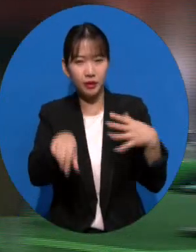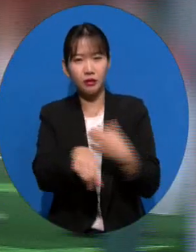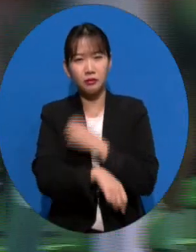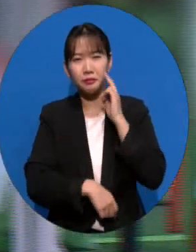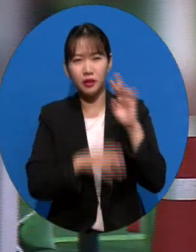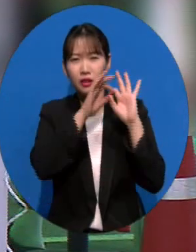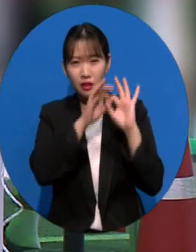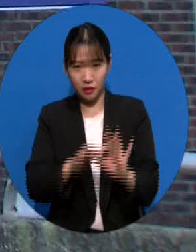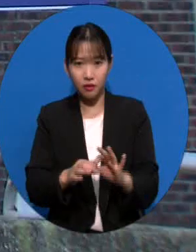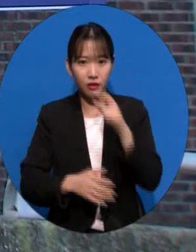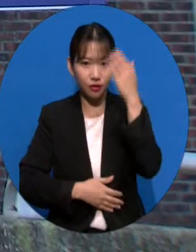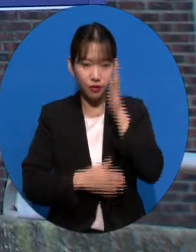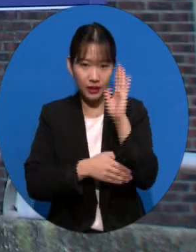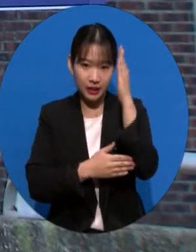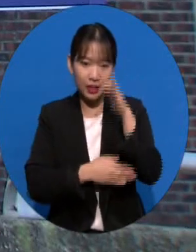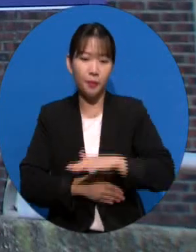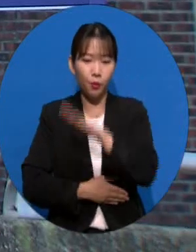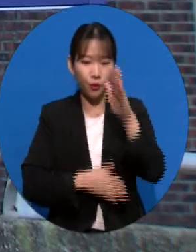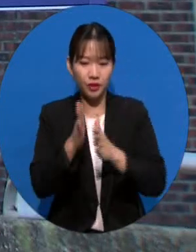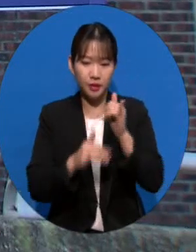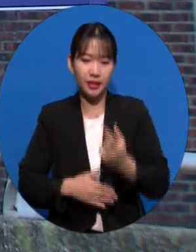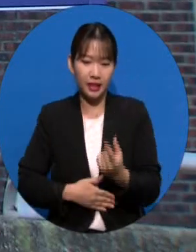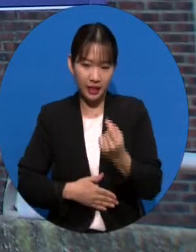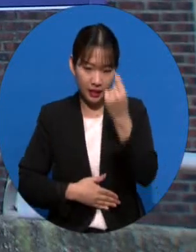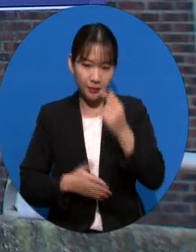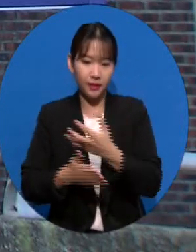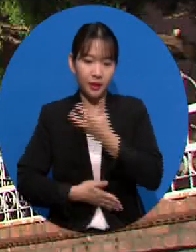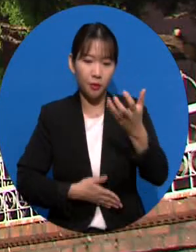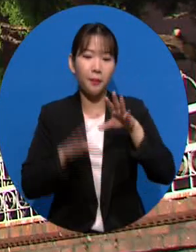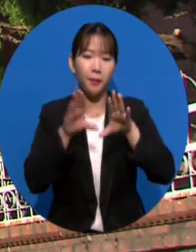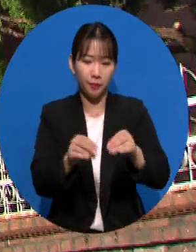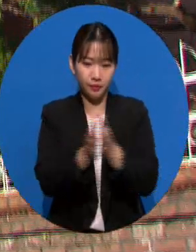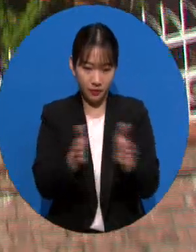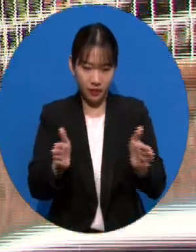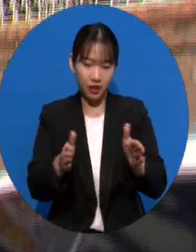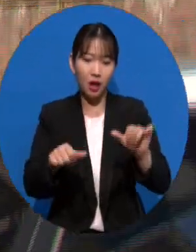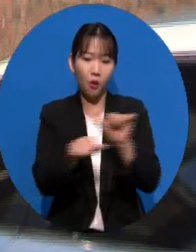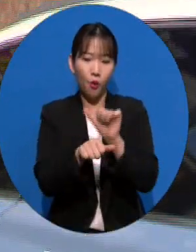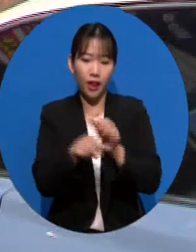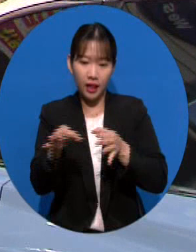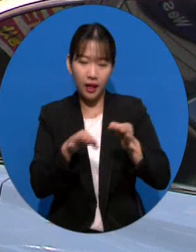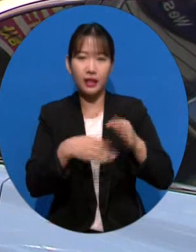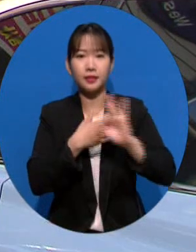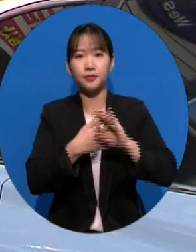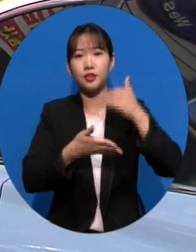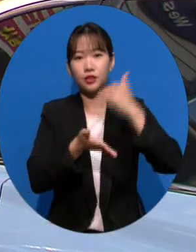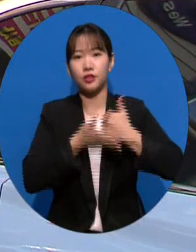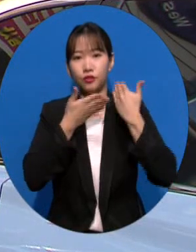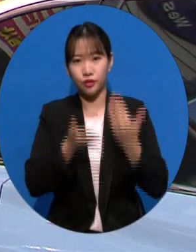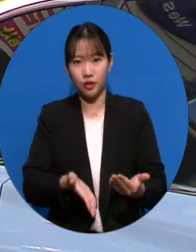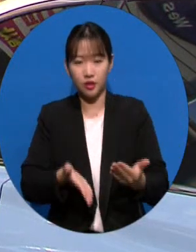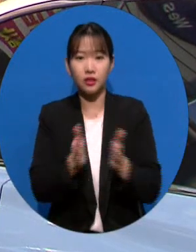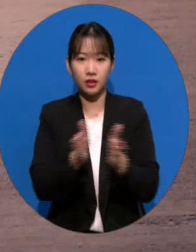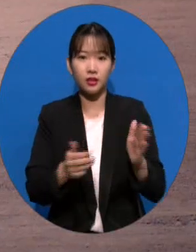꺾이지 않자 여수시가 전시민 긴급 이동 멈춤에 들어갔고 전통시장 5일장까지 임시 휴장했기